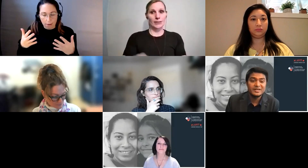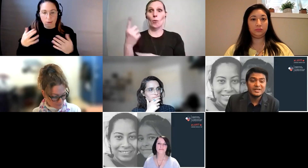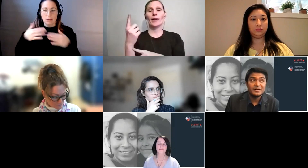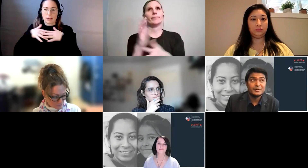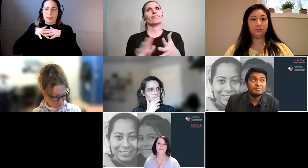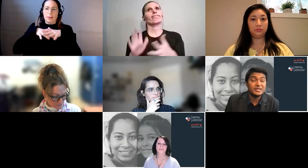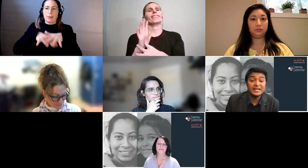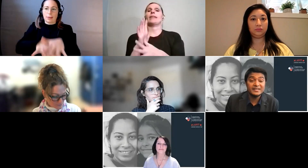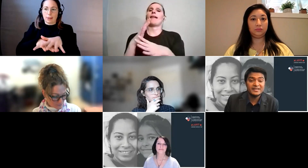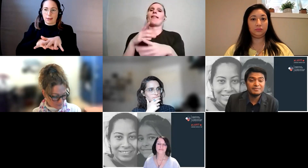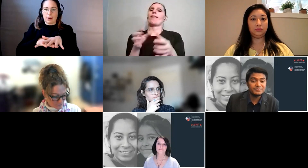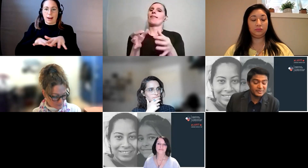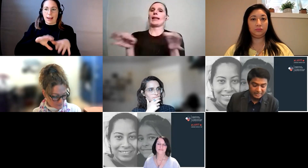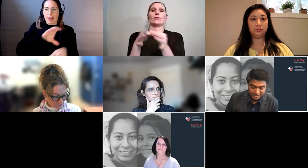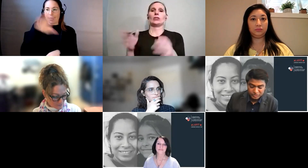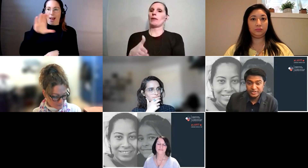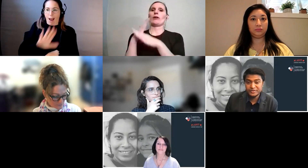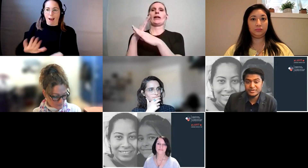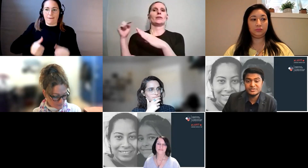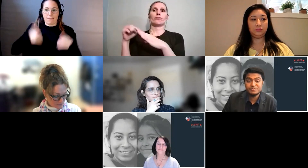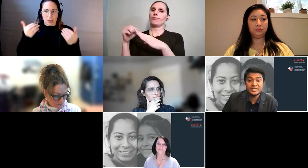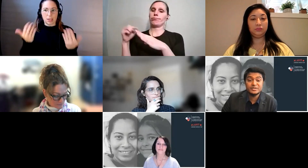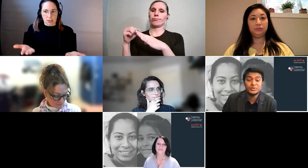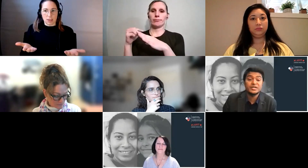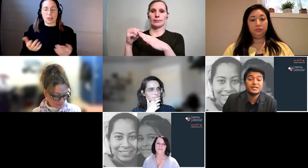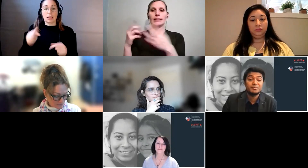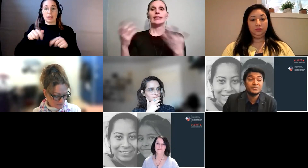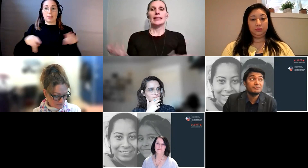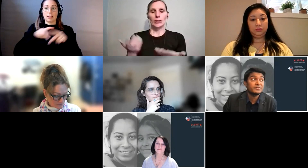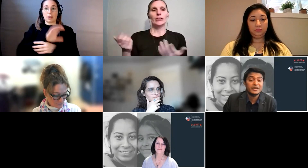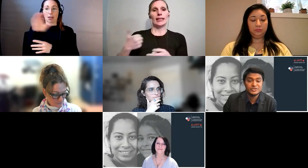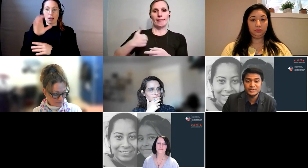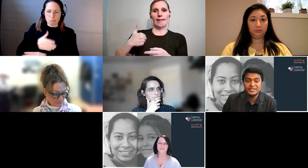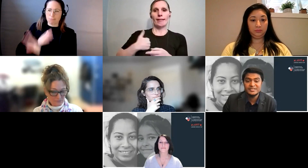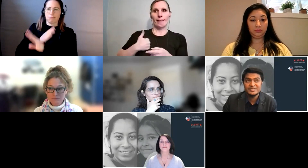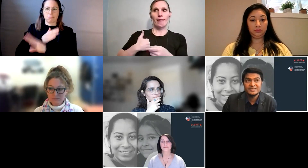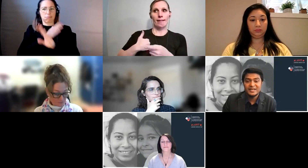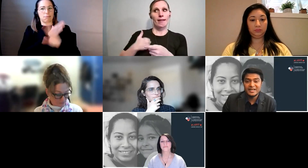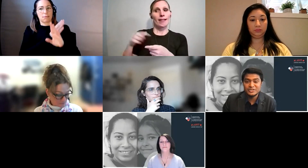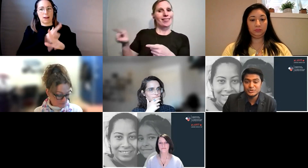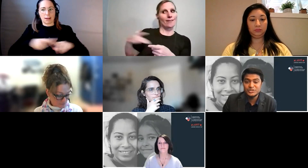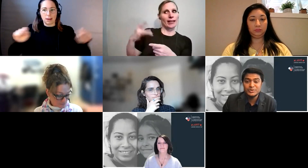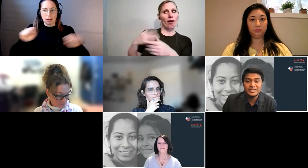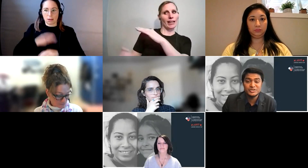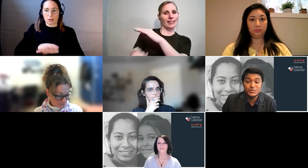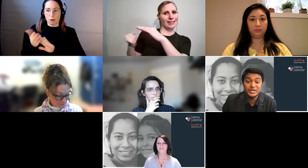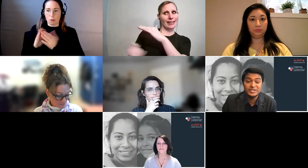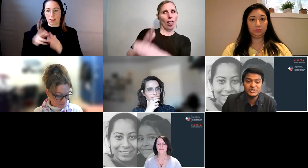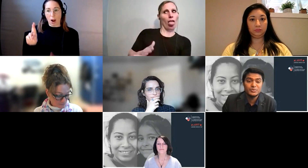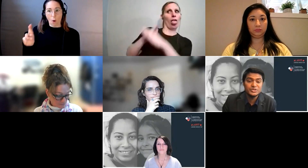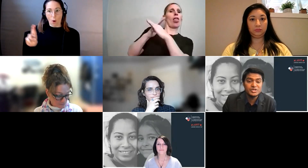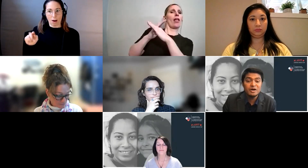canadienne. Au Canada, les barrières linguistiques pour la communauté linguiga font